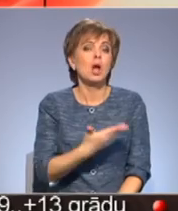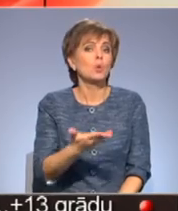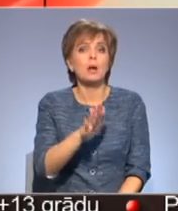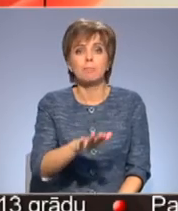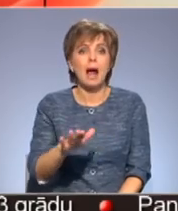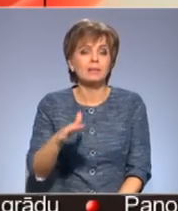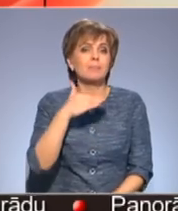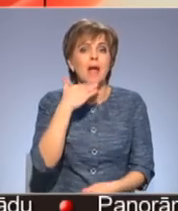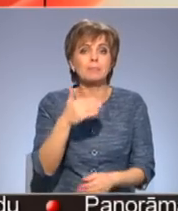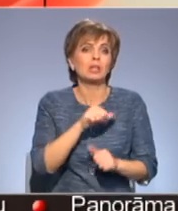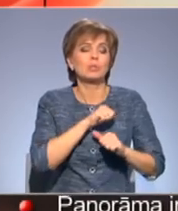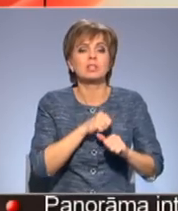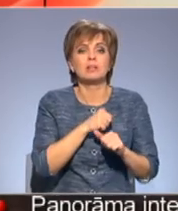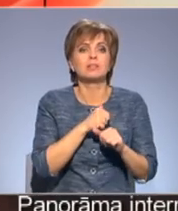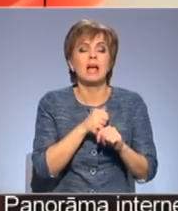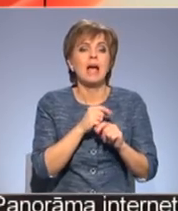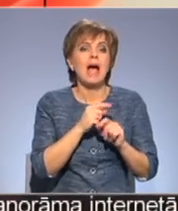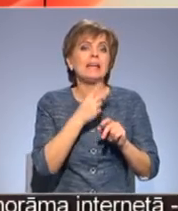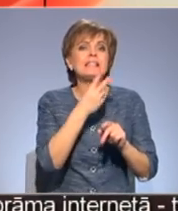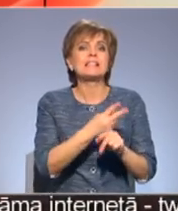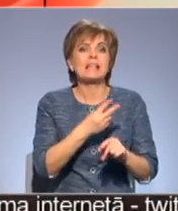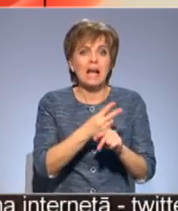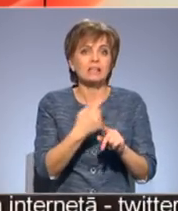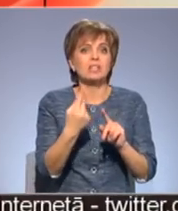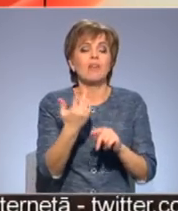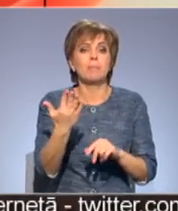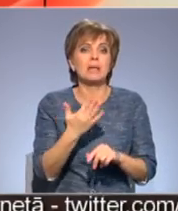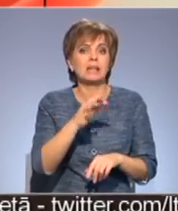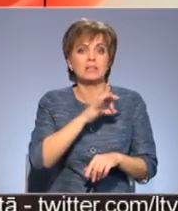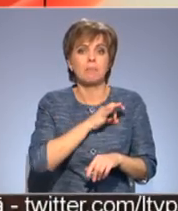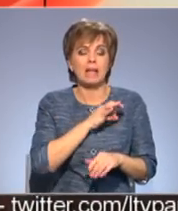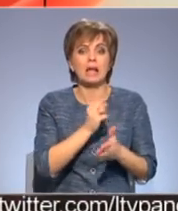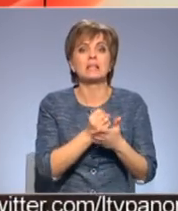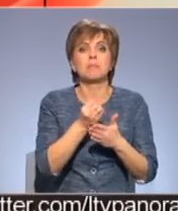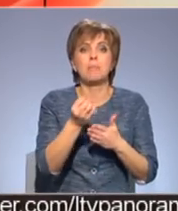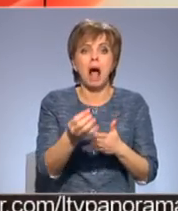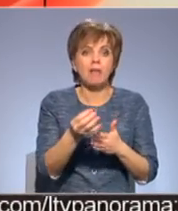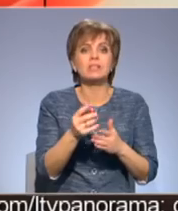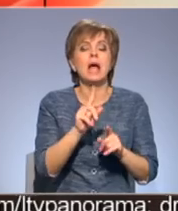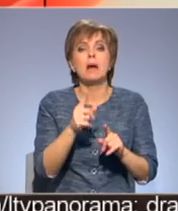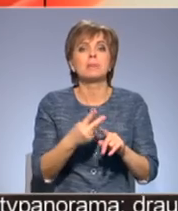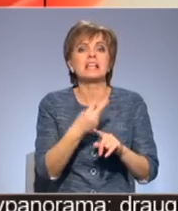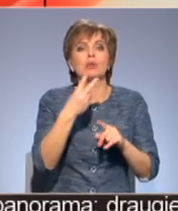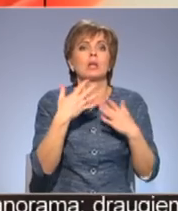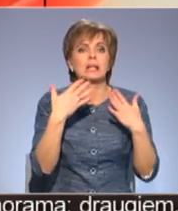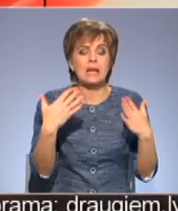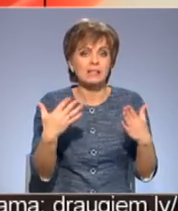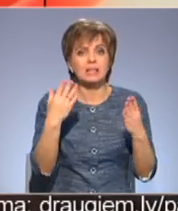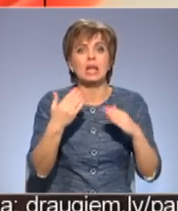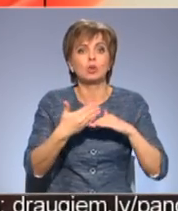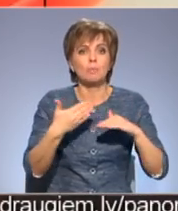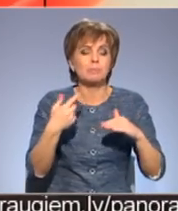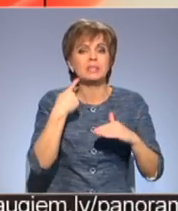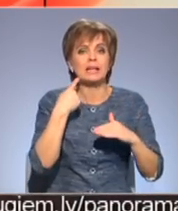Kuram bērnam gan nepatīk no sirds izskrieties, un ja par to vēl pienāks medaļa un balvas, prieks ir divi tik liels. Dienu pirms Lielā Rīgas